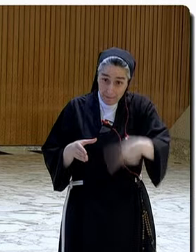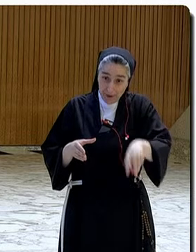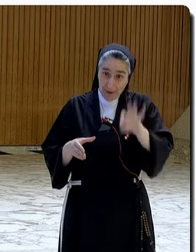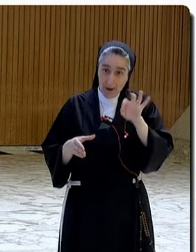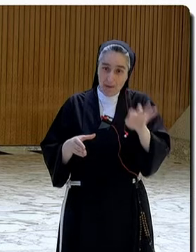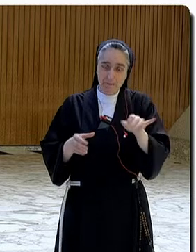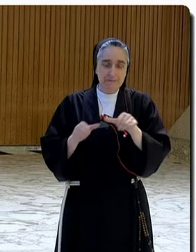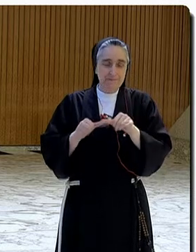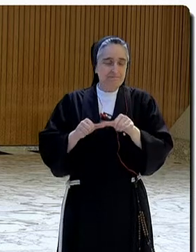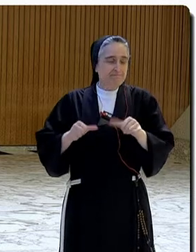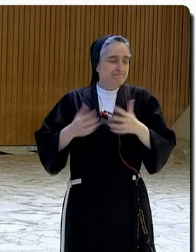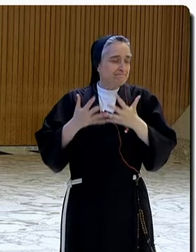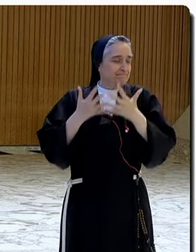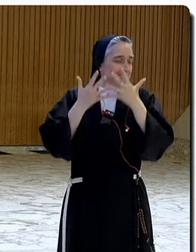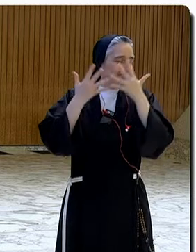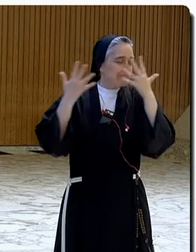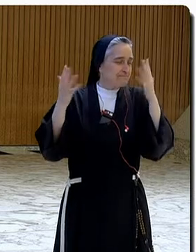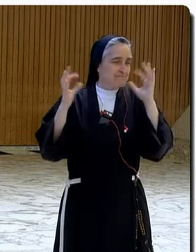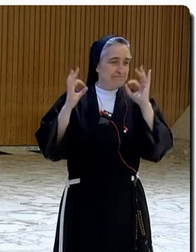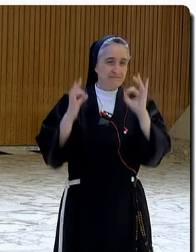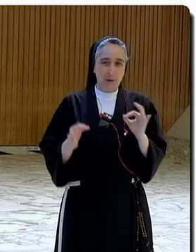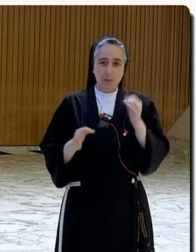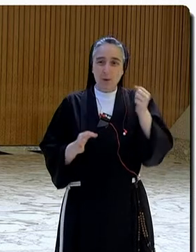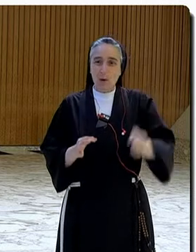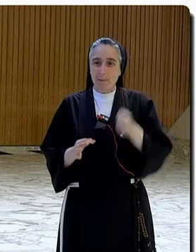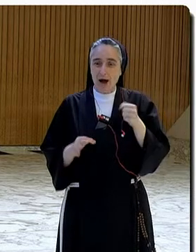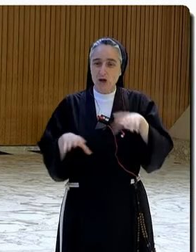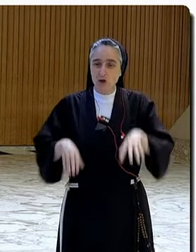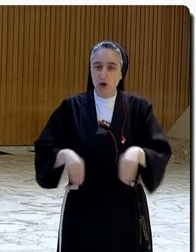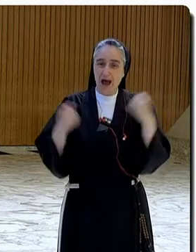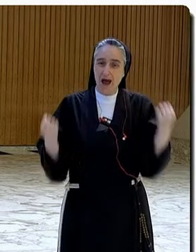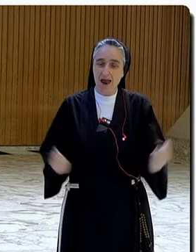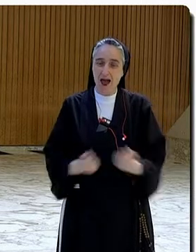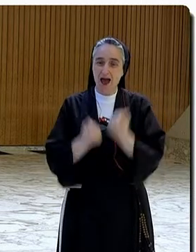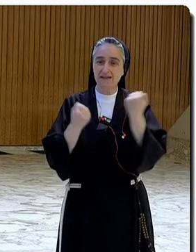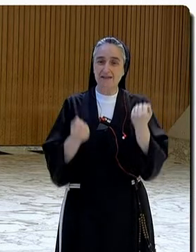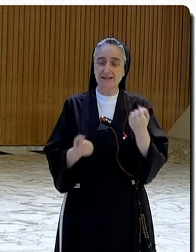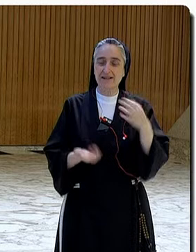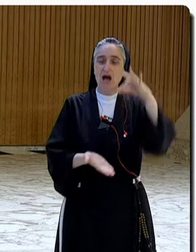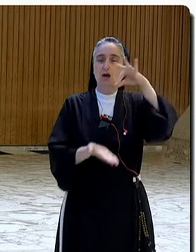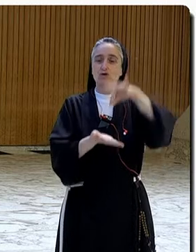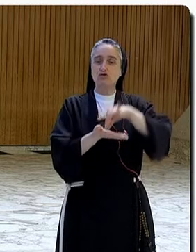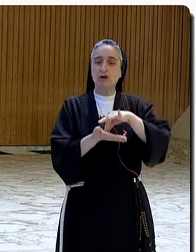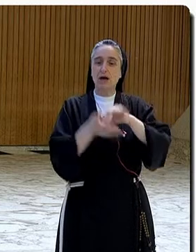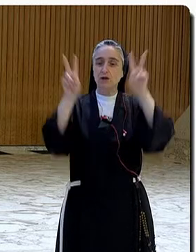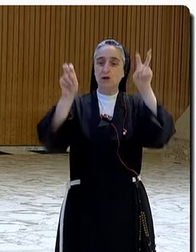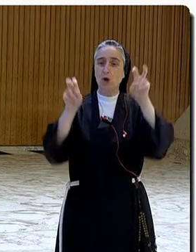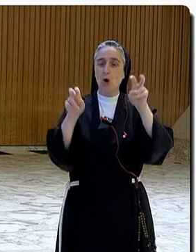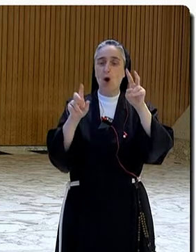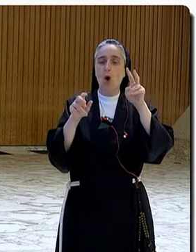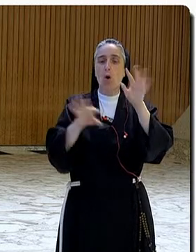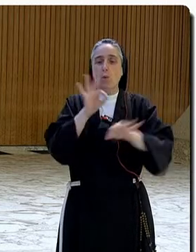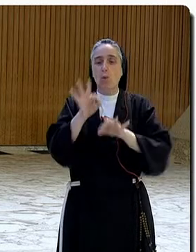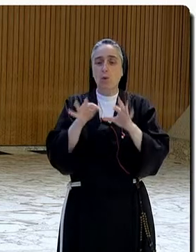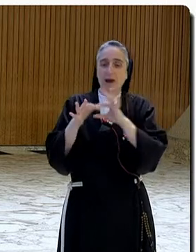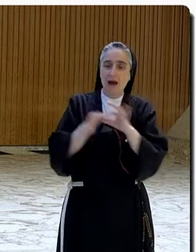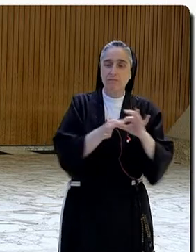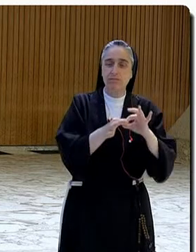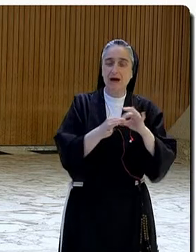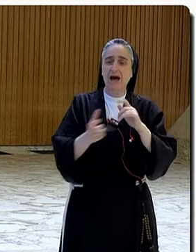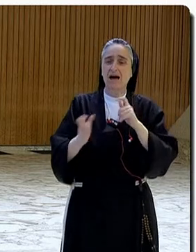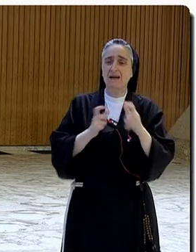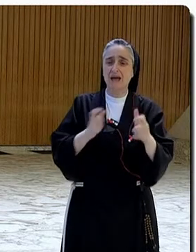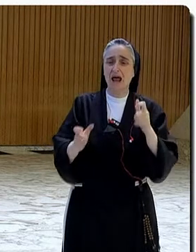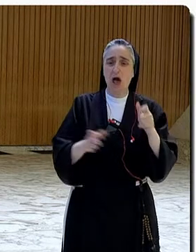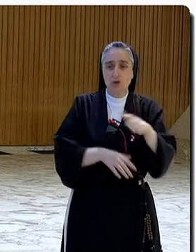è fondamentale che l'iniziativa pastorale metta al centro la cura, ovvero la relazione e quindi la famiglia,